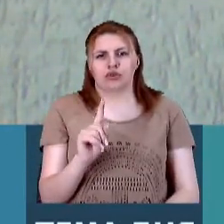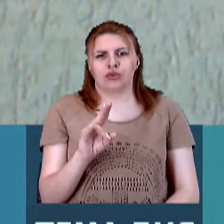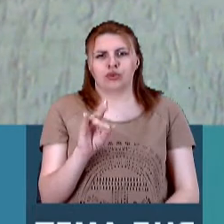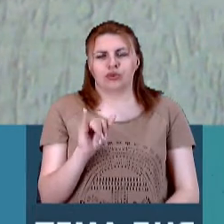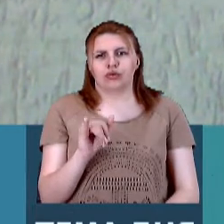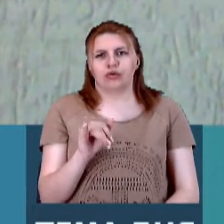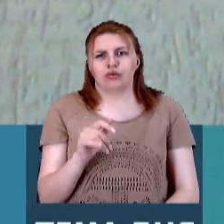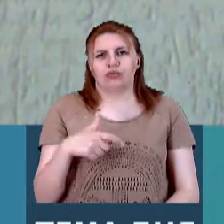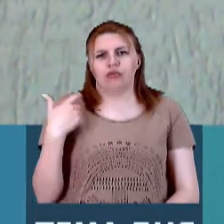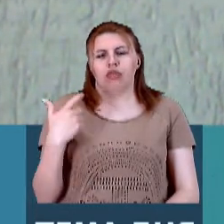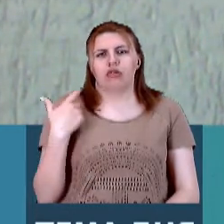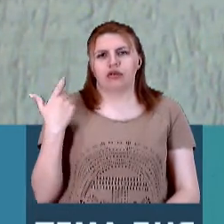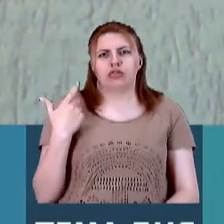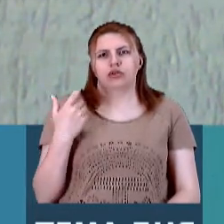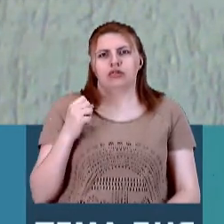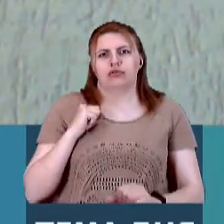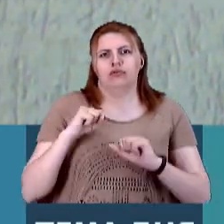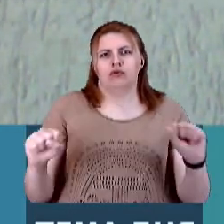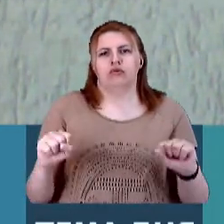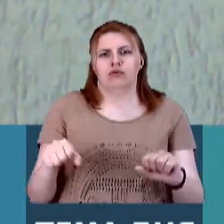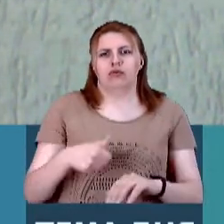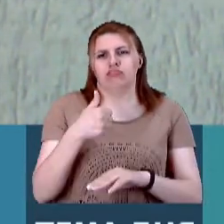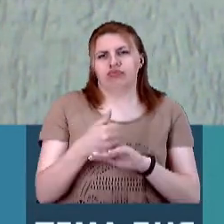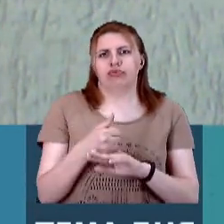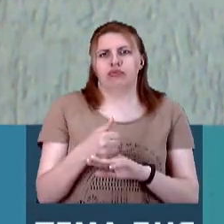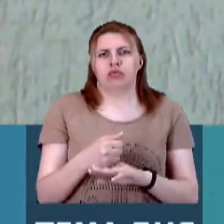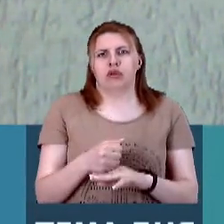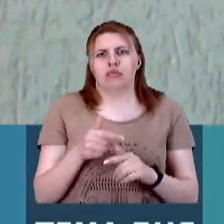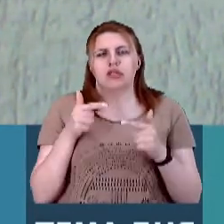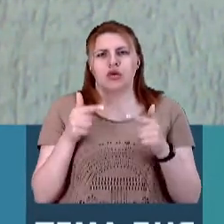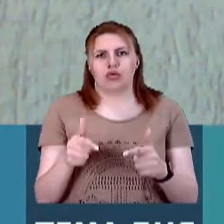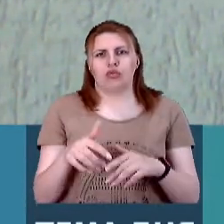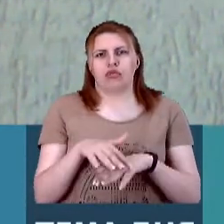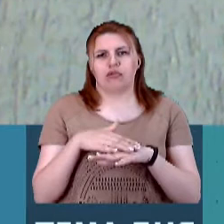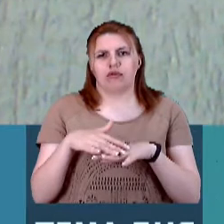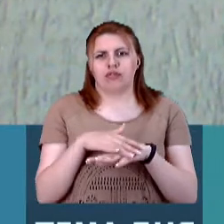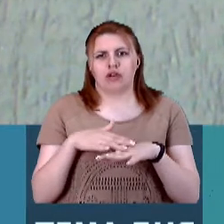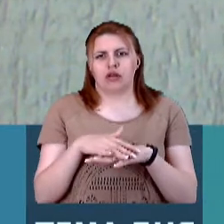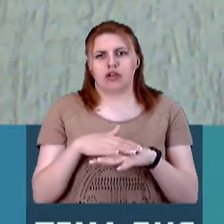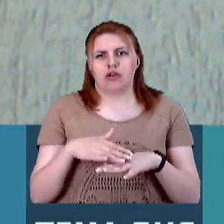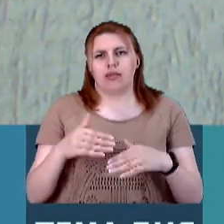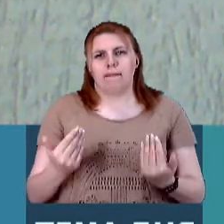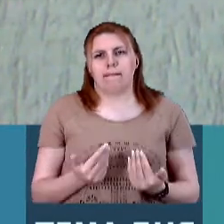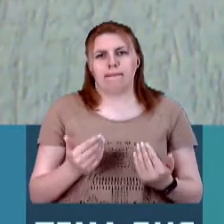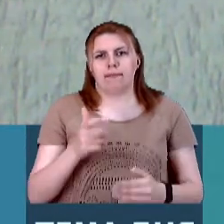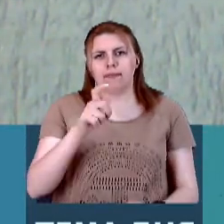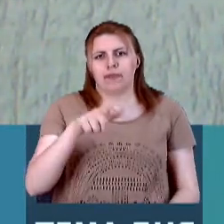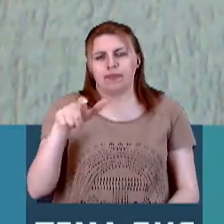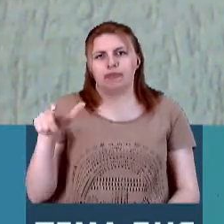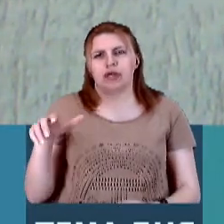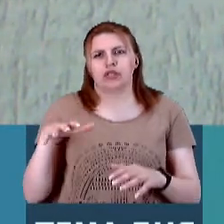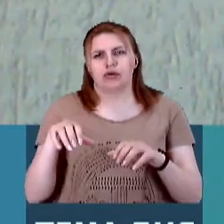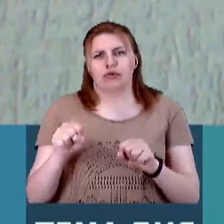ватажки самопроголошених республік поставили під загрозу власне цивільне населення, мешканців окупованих територій.